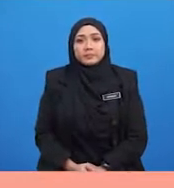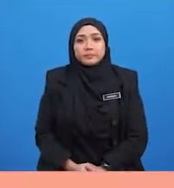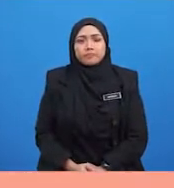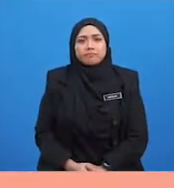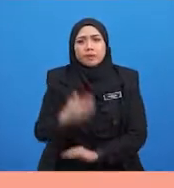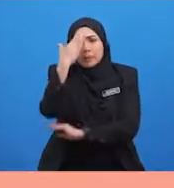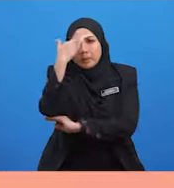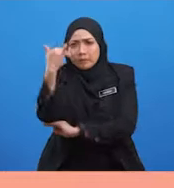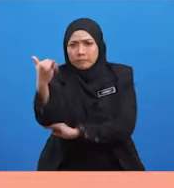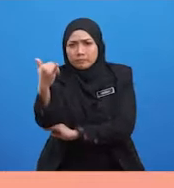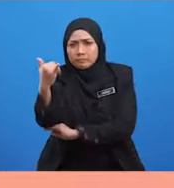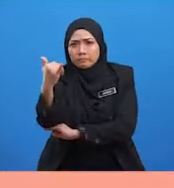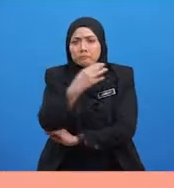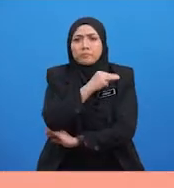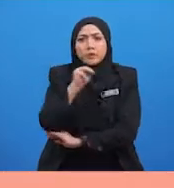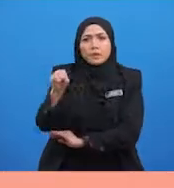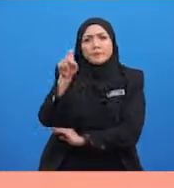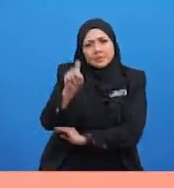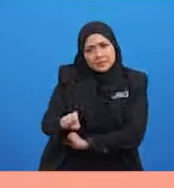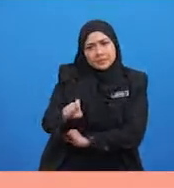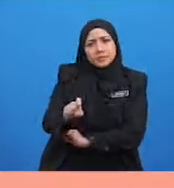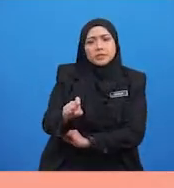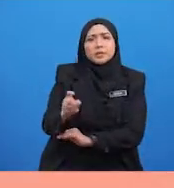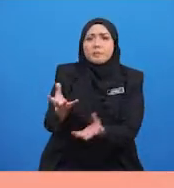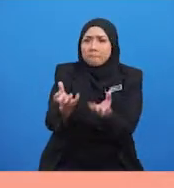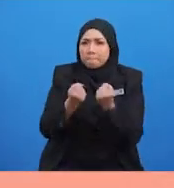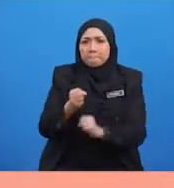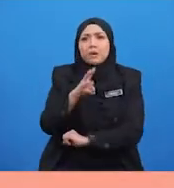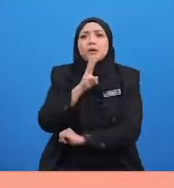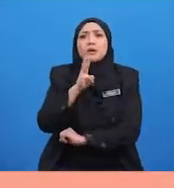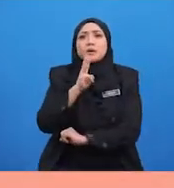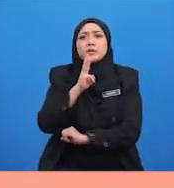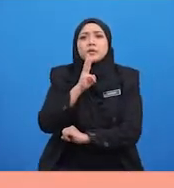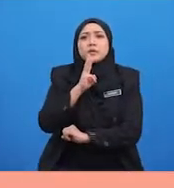Kenapa mereka perlu air semasa ini?